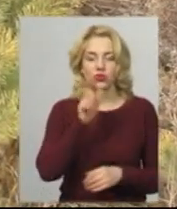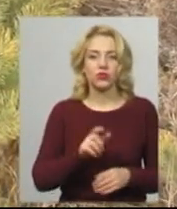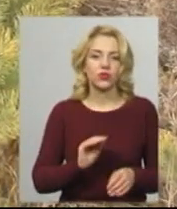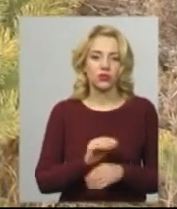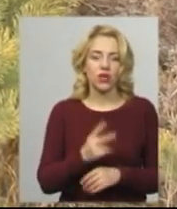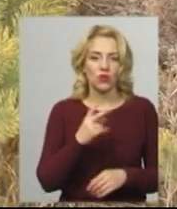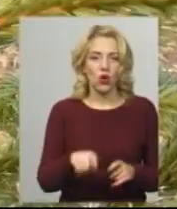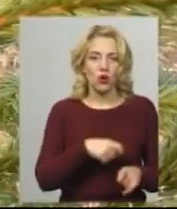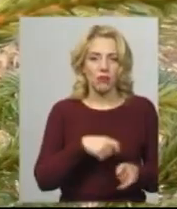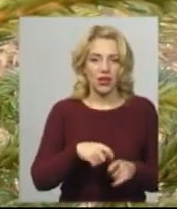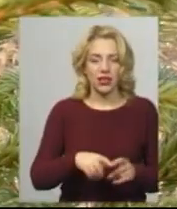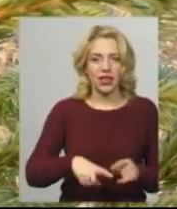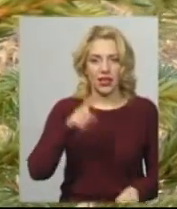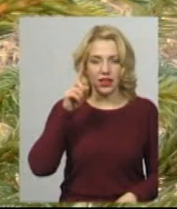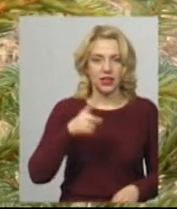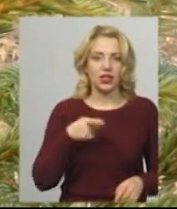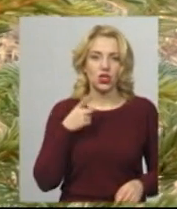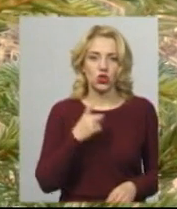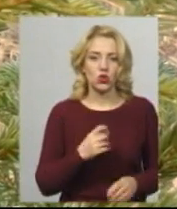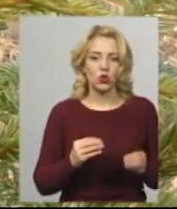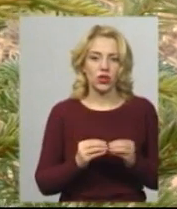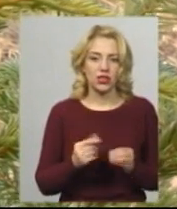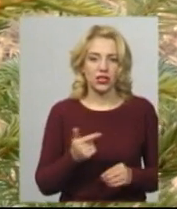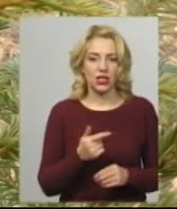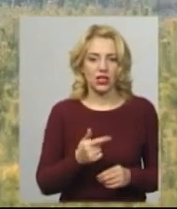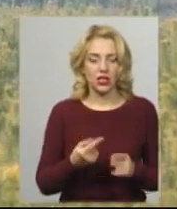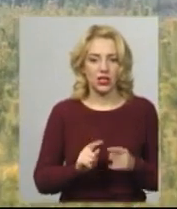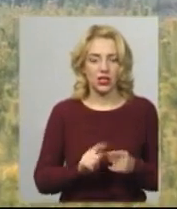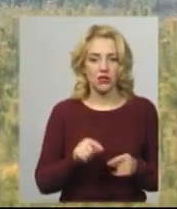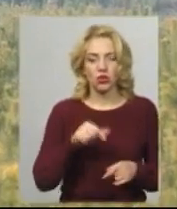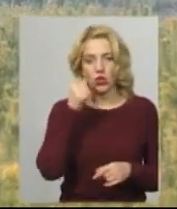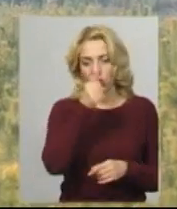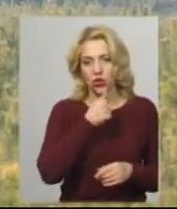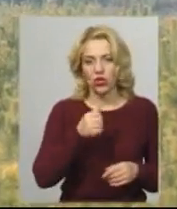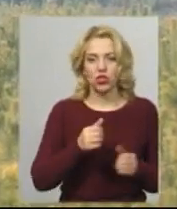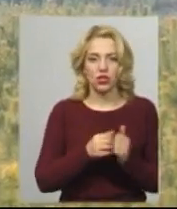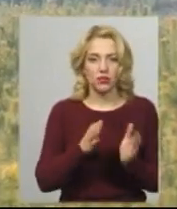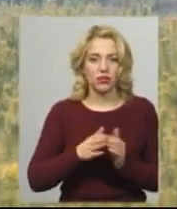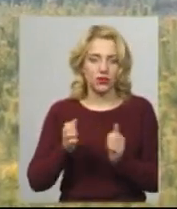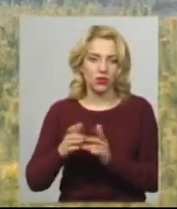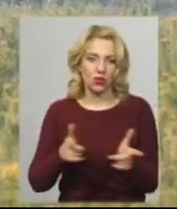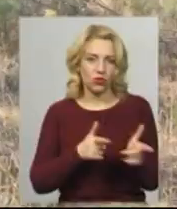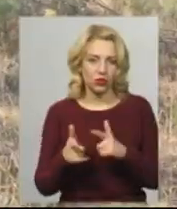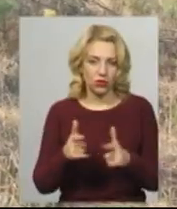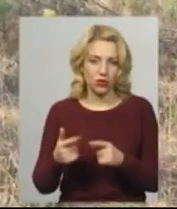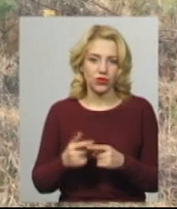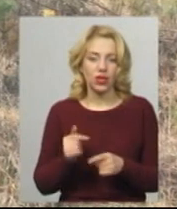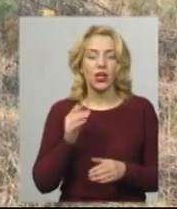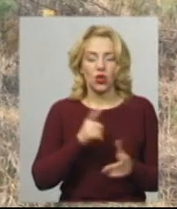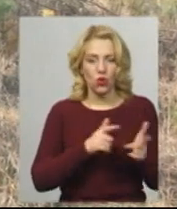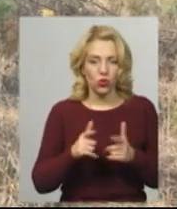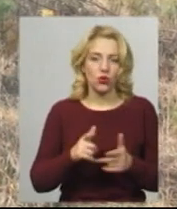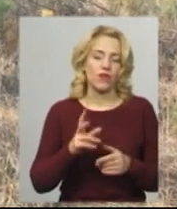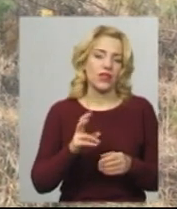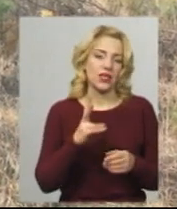двометрова ялинка у них на підприємстві коштує 110 гривень. Цьогорічний план по її заготівлі майже виконали. Готові й до подальшої заготівлі, якщо буде попит